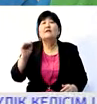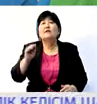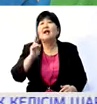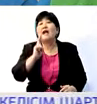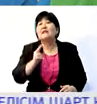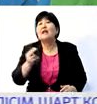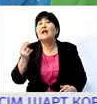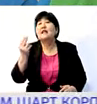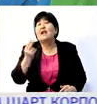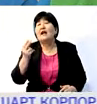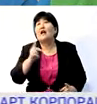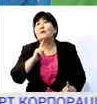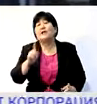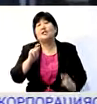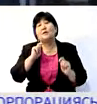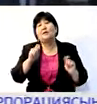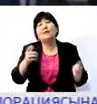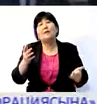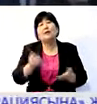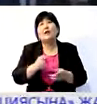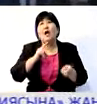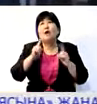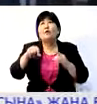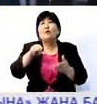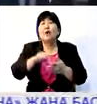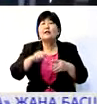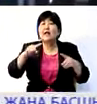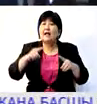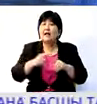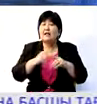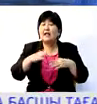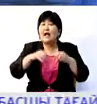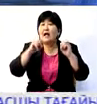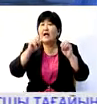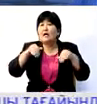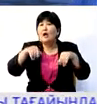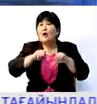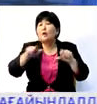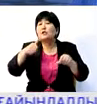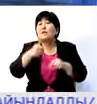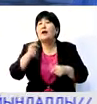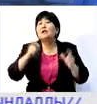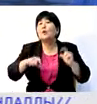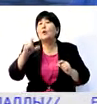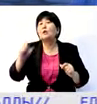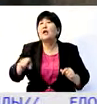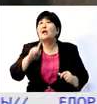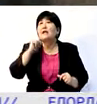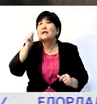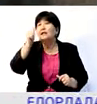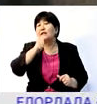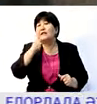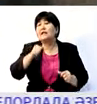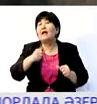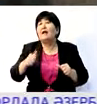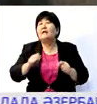Константин Цагалов ерекше марапатқа ие болды. Форумға қатысқан техникалық және кәсіптік колледждердің көшбасшы студенттеріне жастар жылына